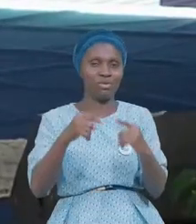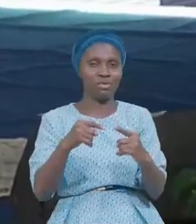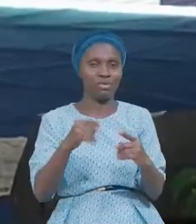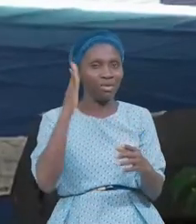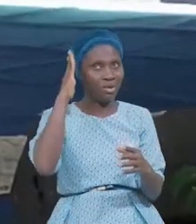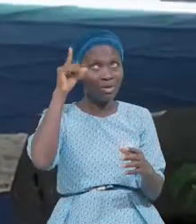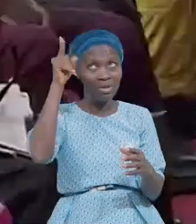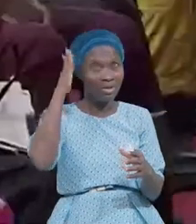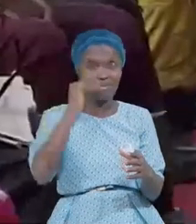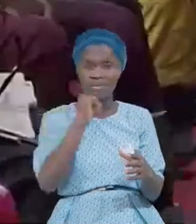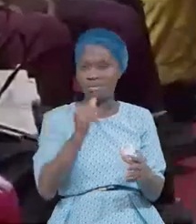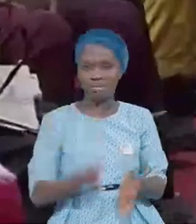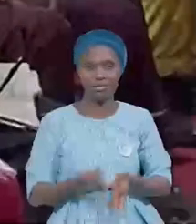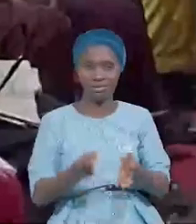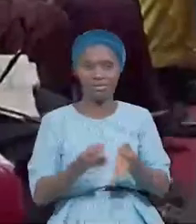et ne tardera pas.